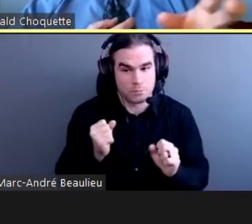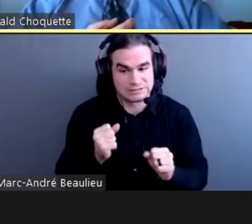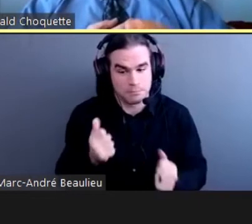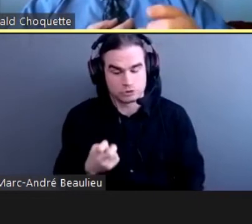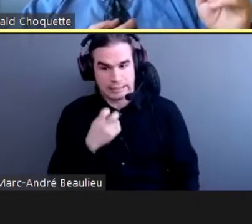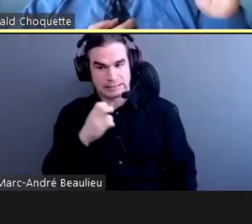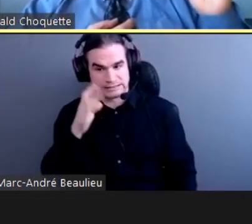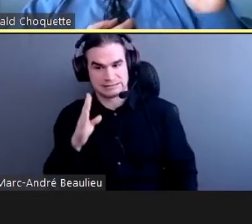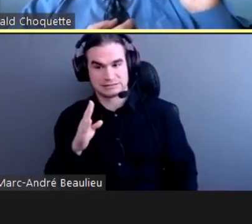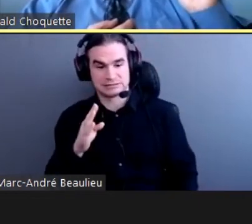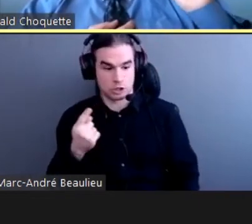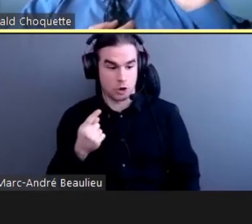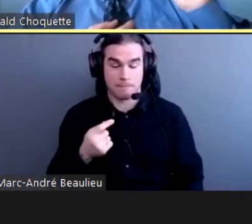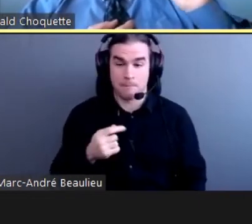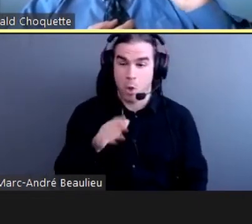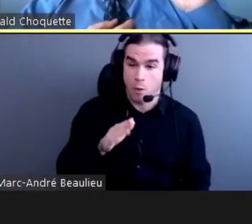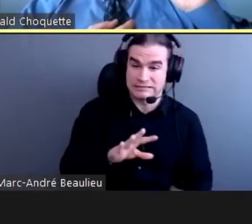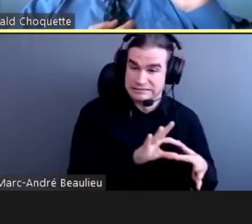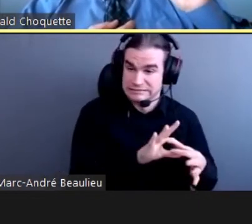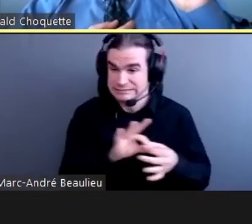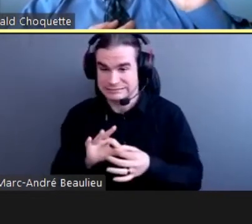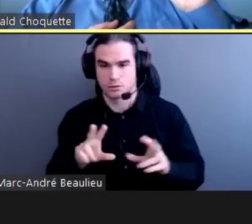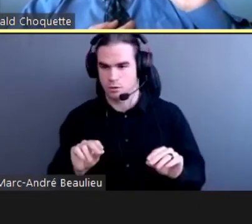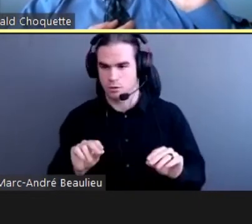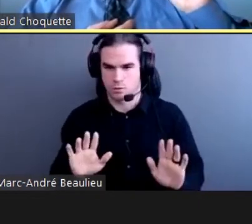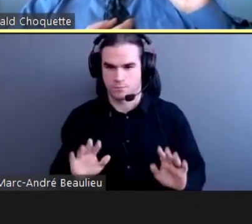une cause à effet direct. OK?